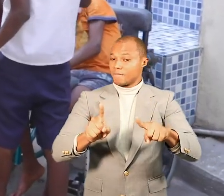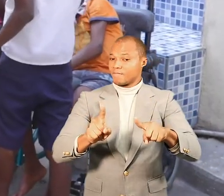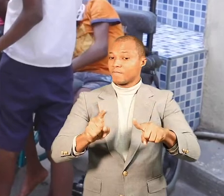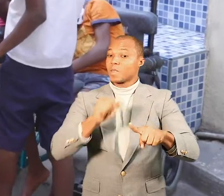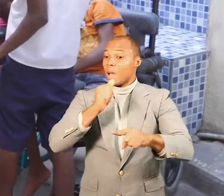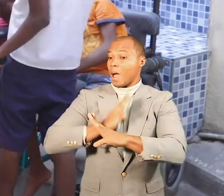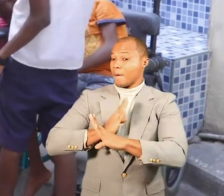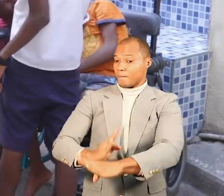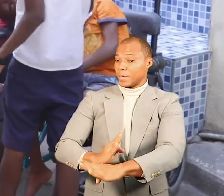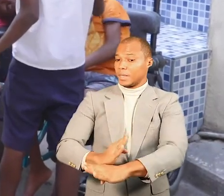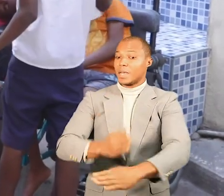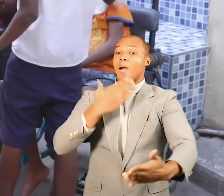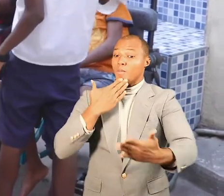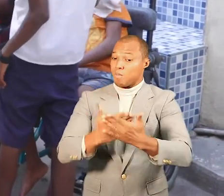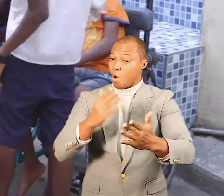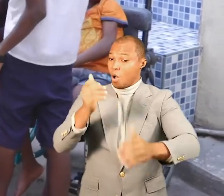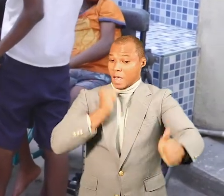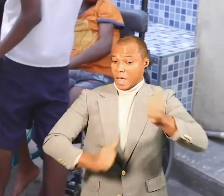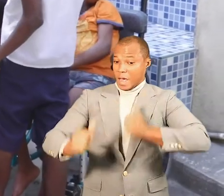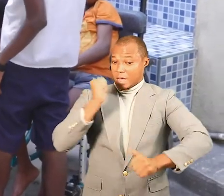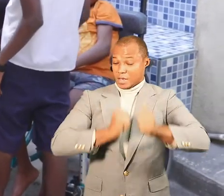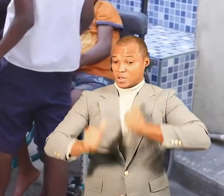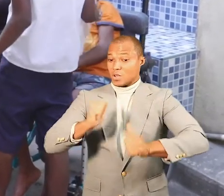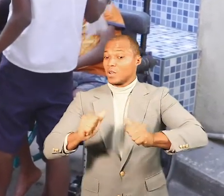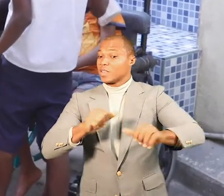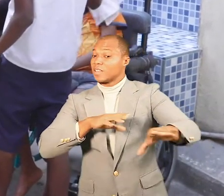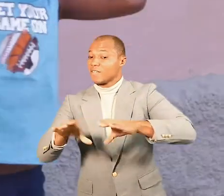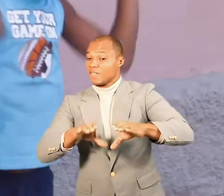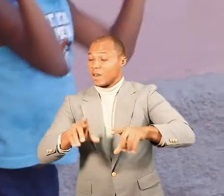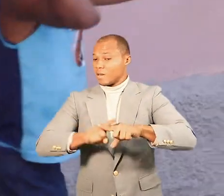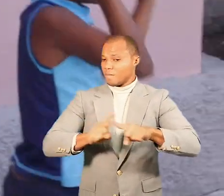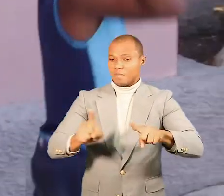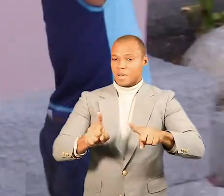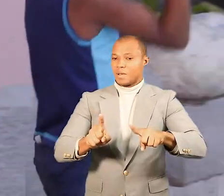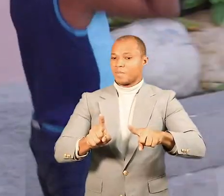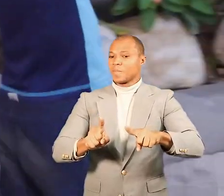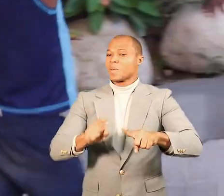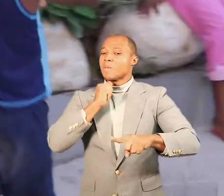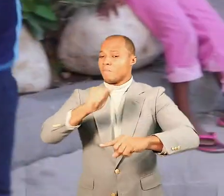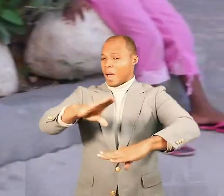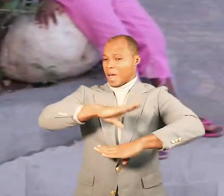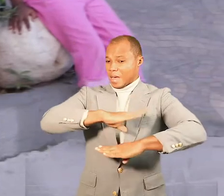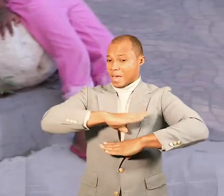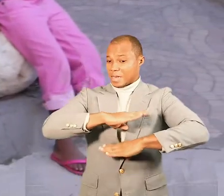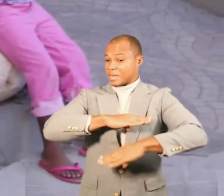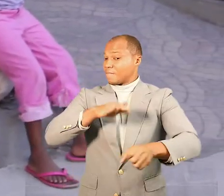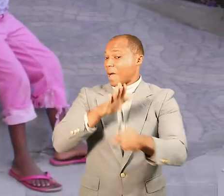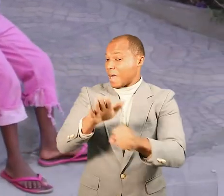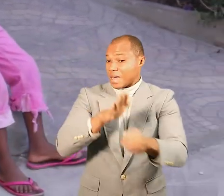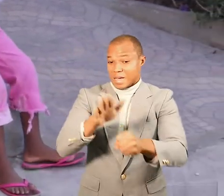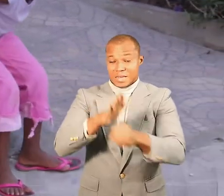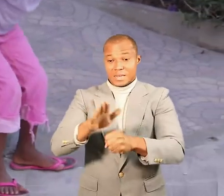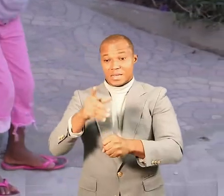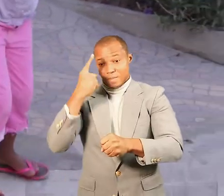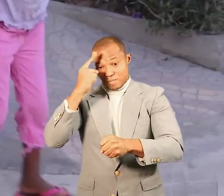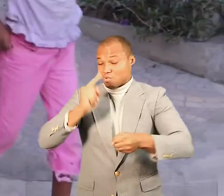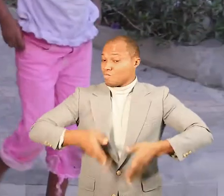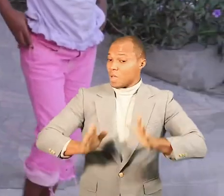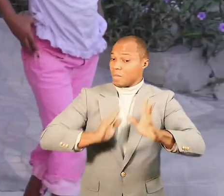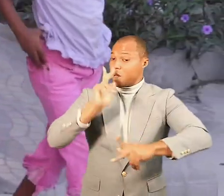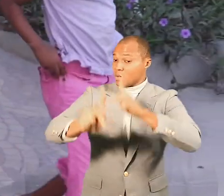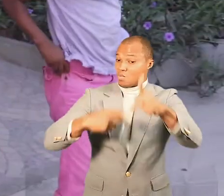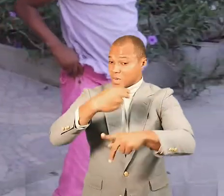pas empêché gen quelques bon actions qui commencent à poser. Mais yo pas suffi pour river rendre condition la vie catégorie sociale